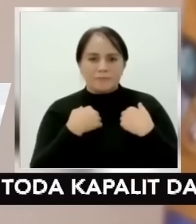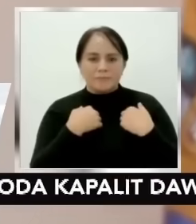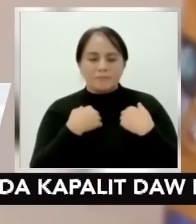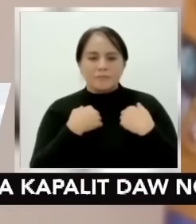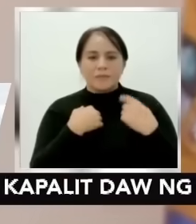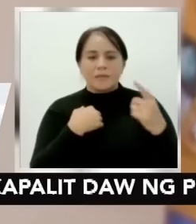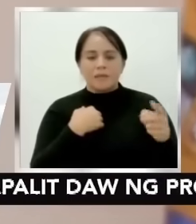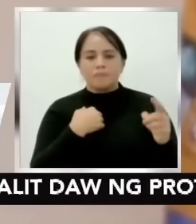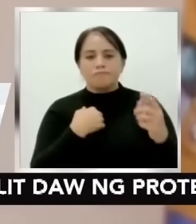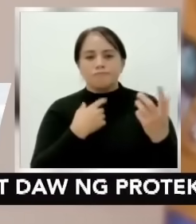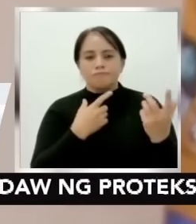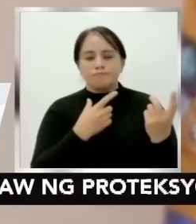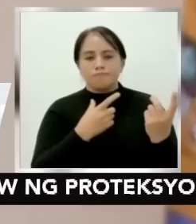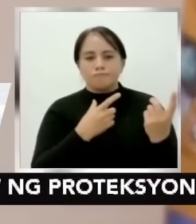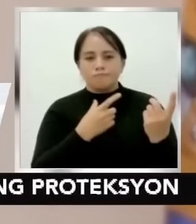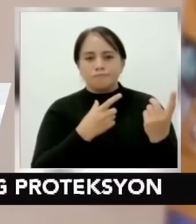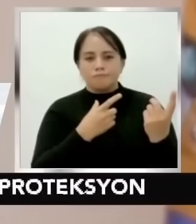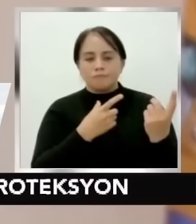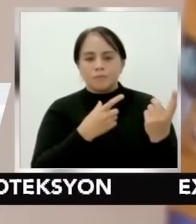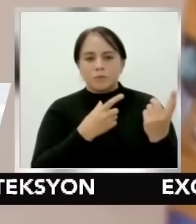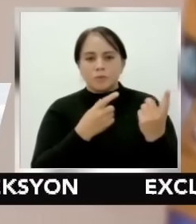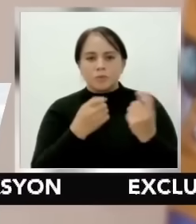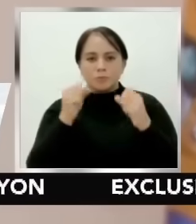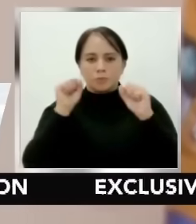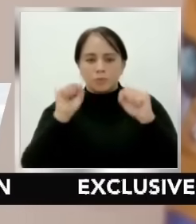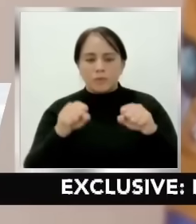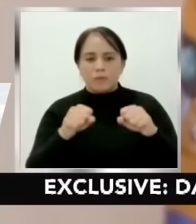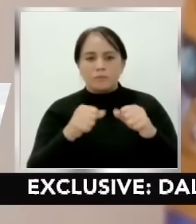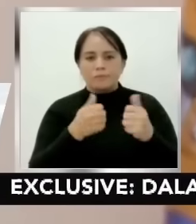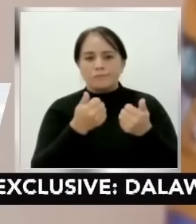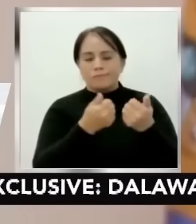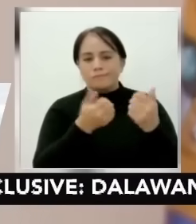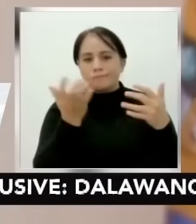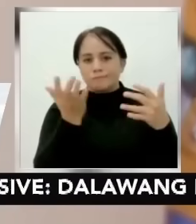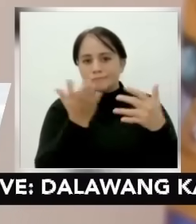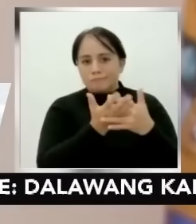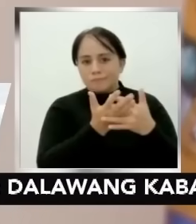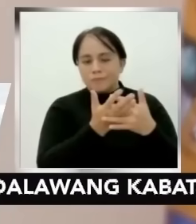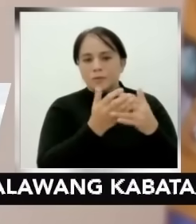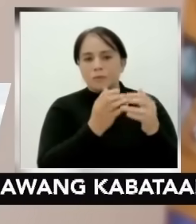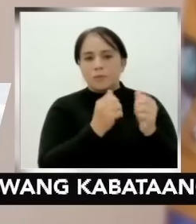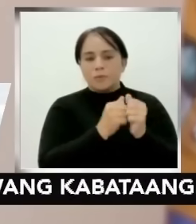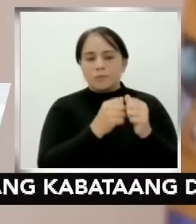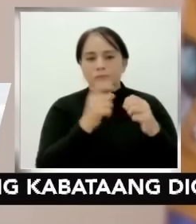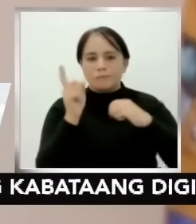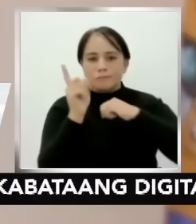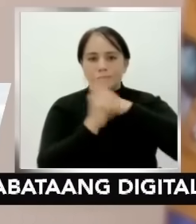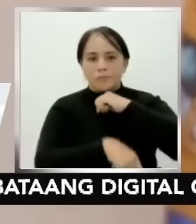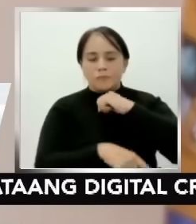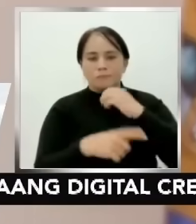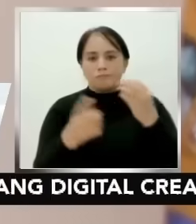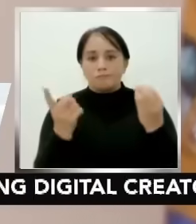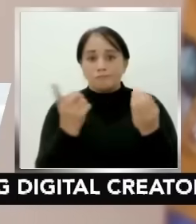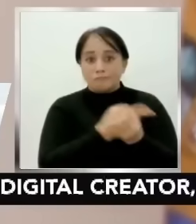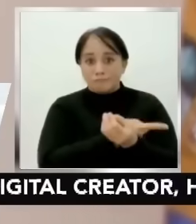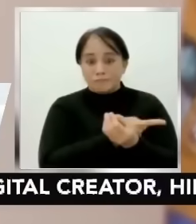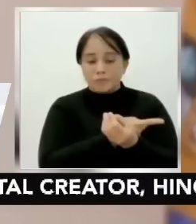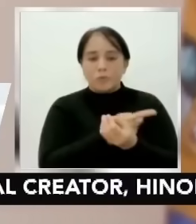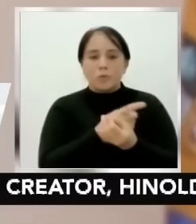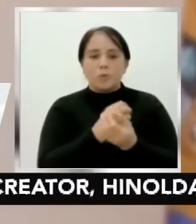action. Could be administrative case with the ultimate penalty of dismissal from service para po hindi